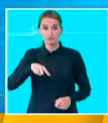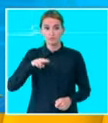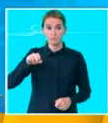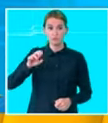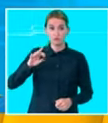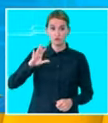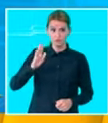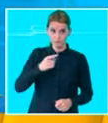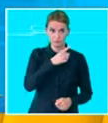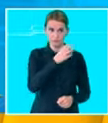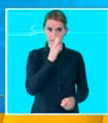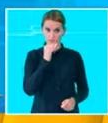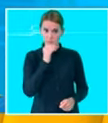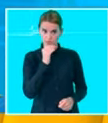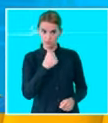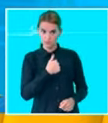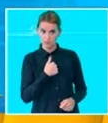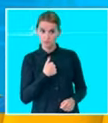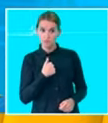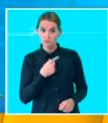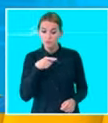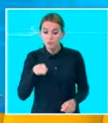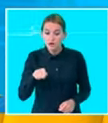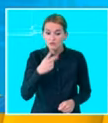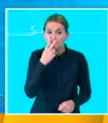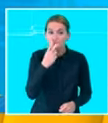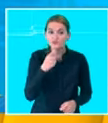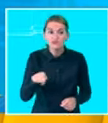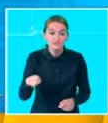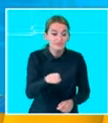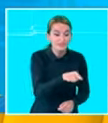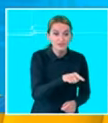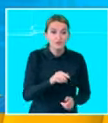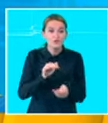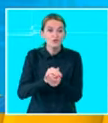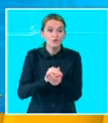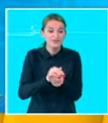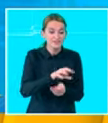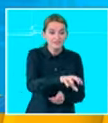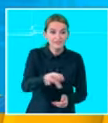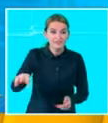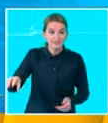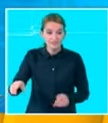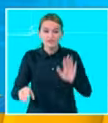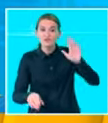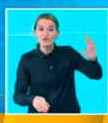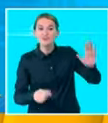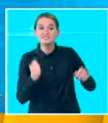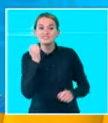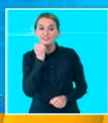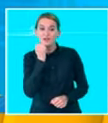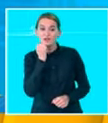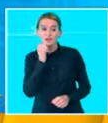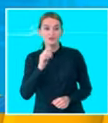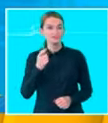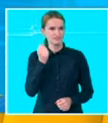разходи из доматите в градината си в село Превала. Много експерти казаха, така не